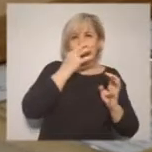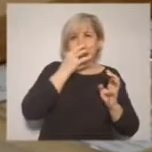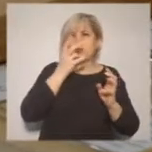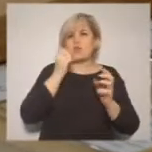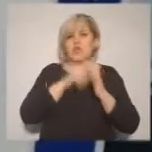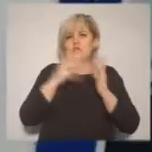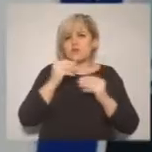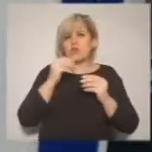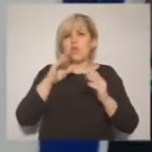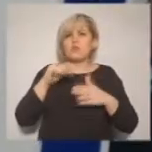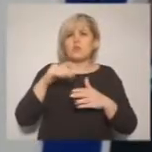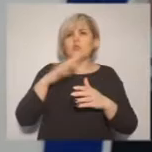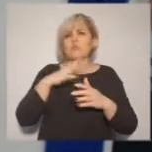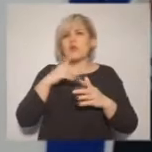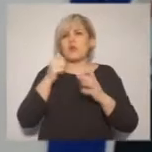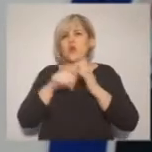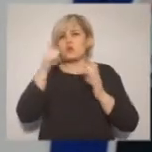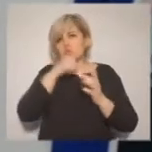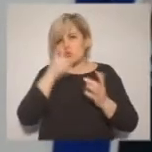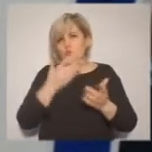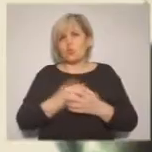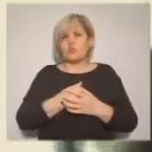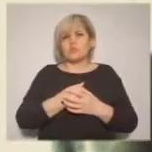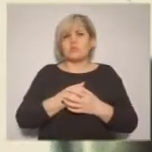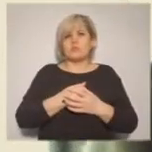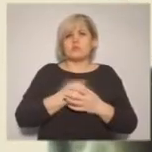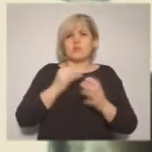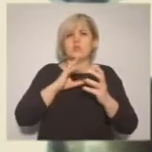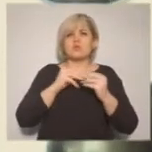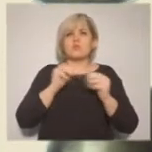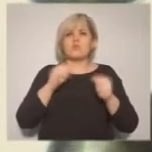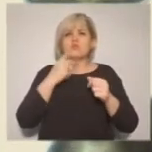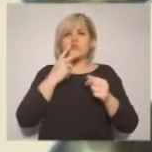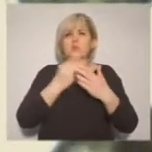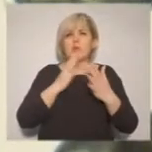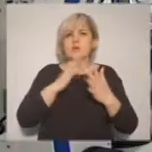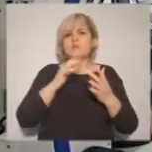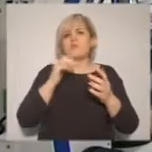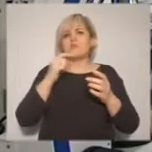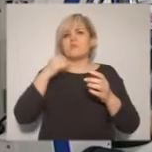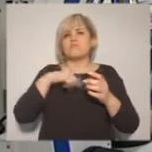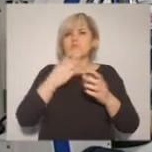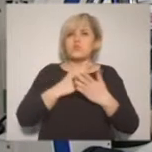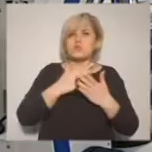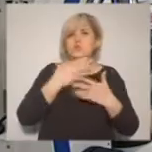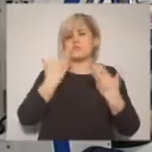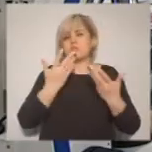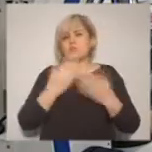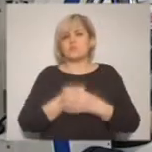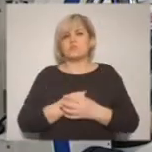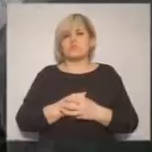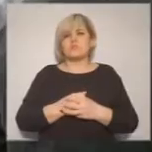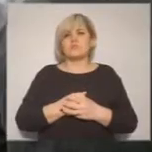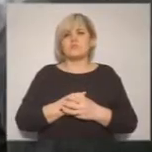традиционные анализы на гельминтов, результаты их могут не показать, что в вашем организме поселилась иная жизнь. Вот вам и дефекты